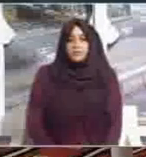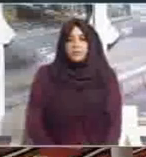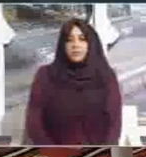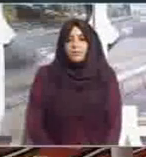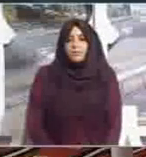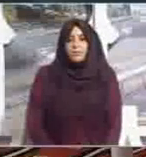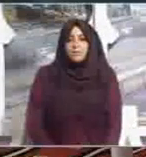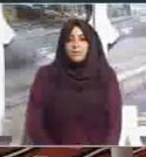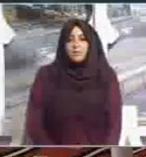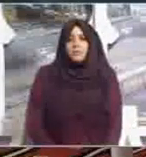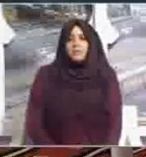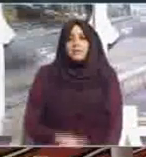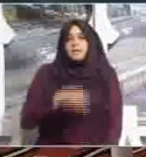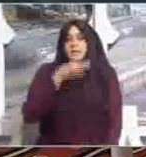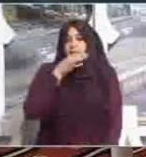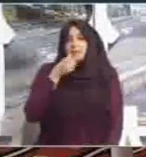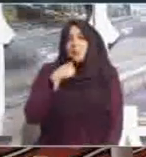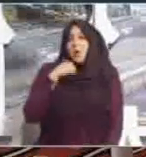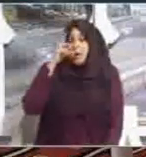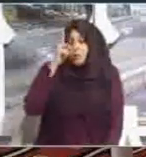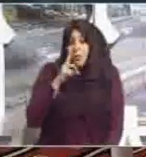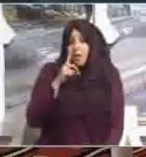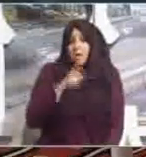هل ترى انا عندي حق